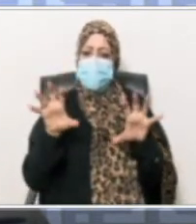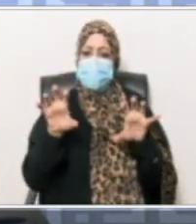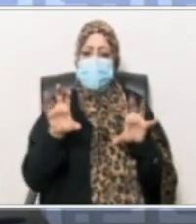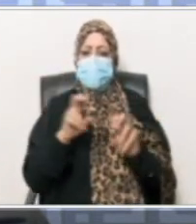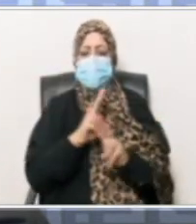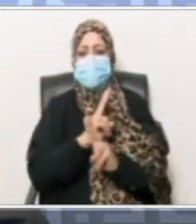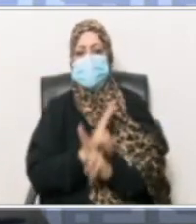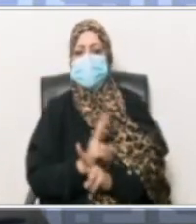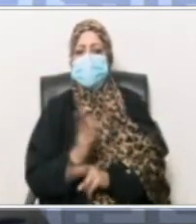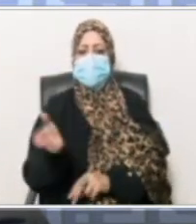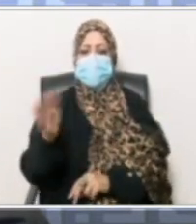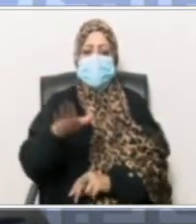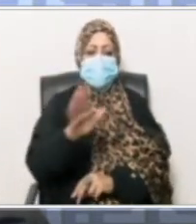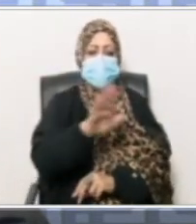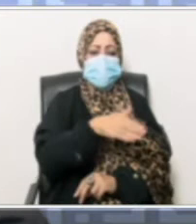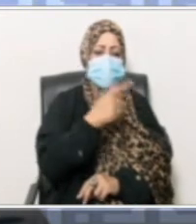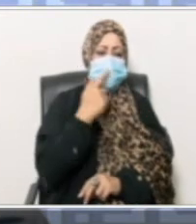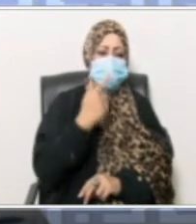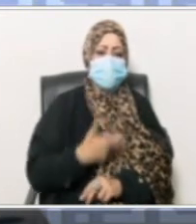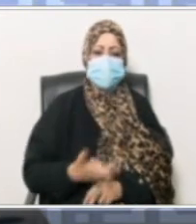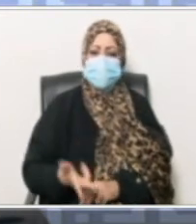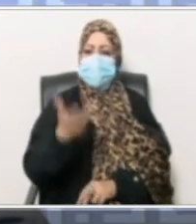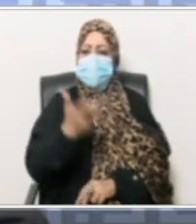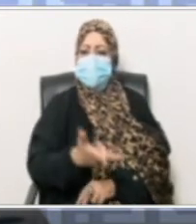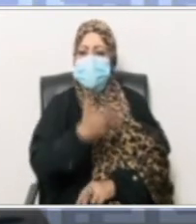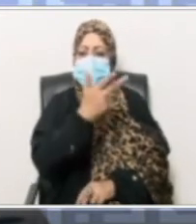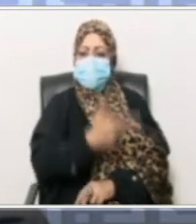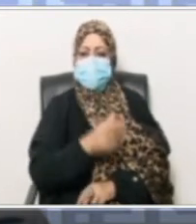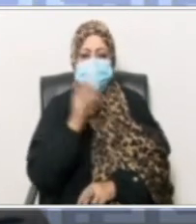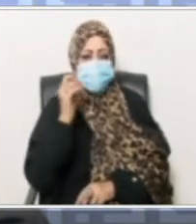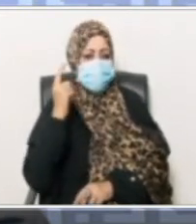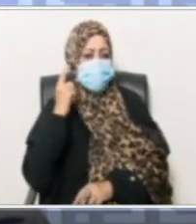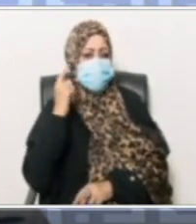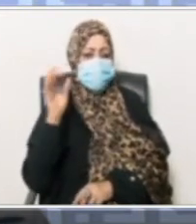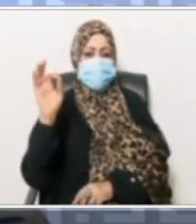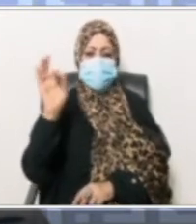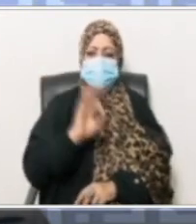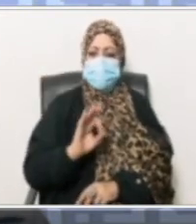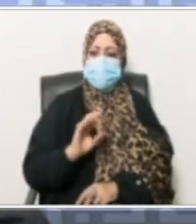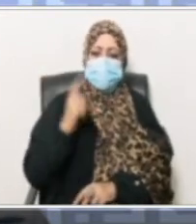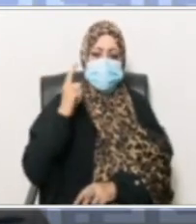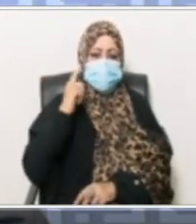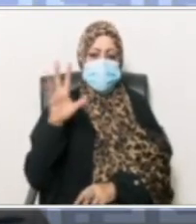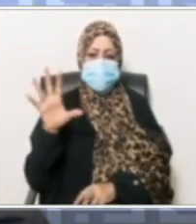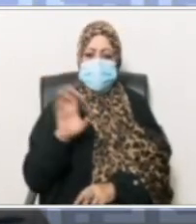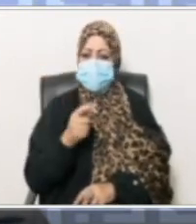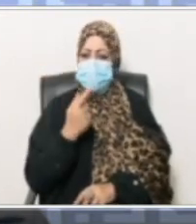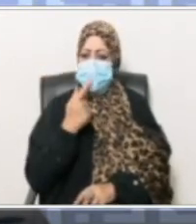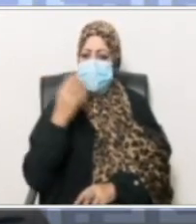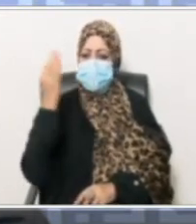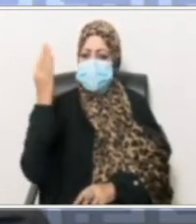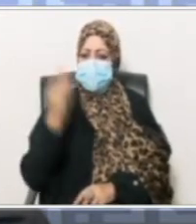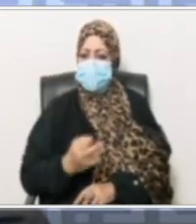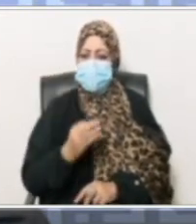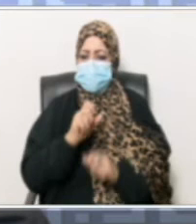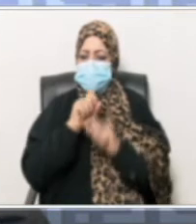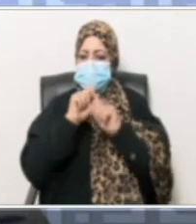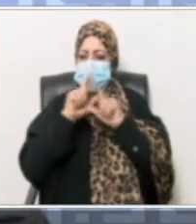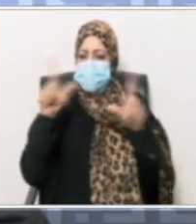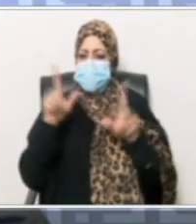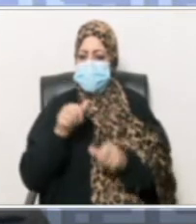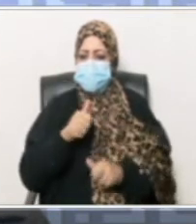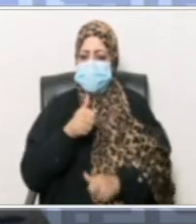أناس كبار لهم وزنتهم، يستمعون لكلامه ولتنظيره ولتأصيله للمسائل العلمية.